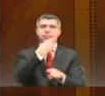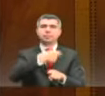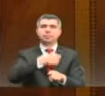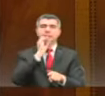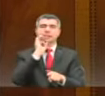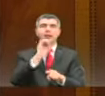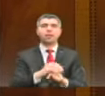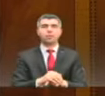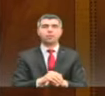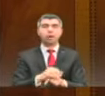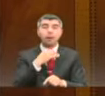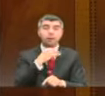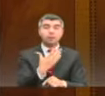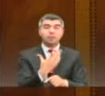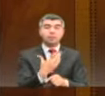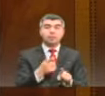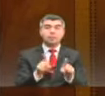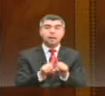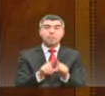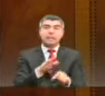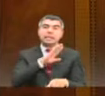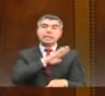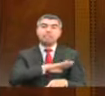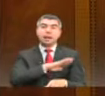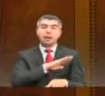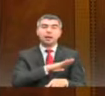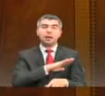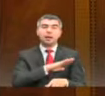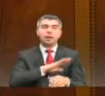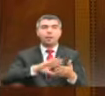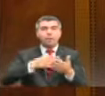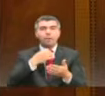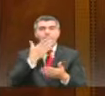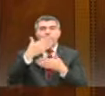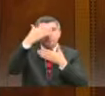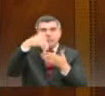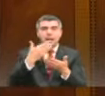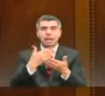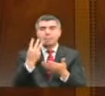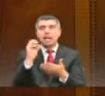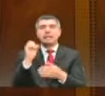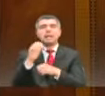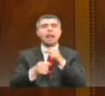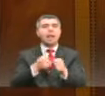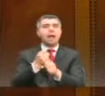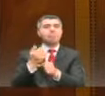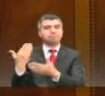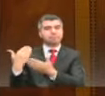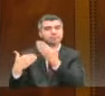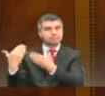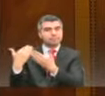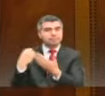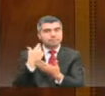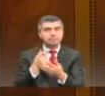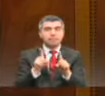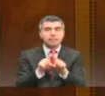كافحت في سبيل أن تثبت على الرغم من أنه مرت بلادنا طيلة 30 سنة الأخيرة في ظروف أحيانا